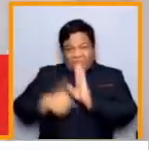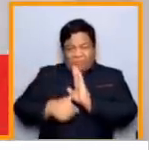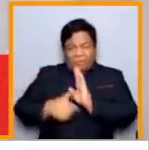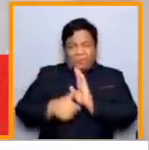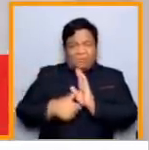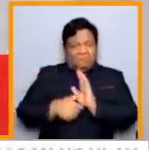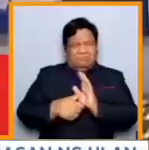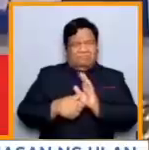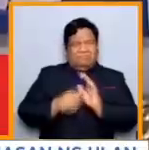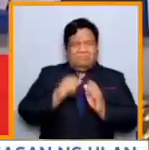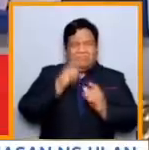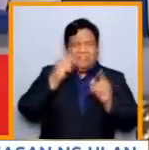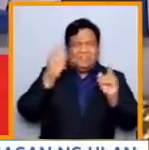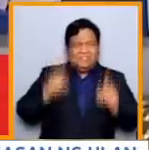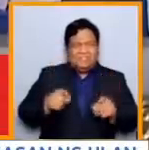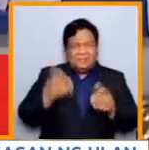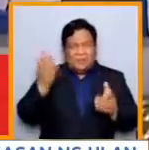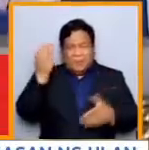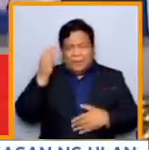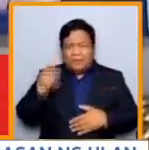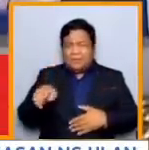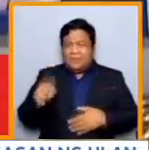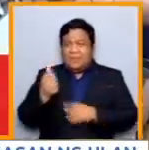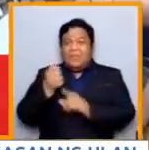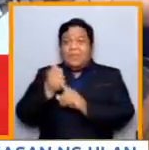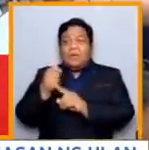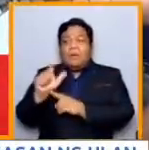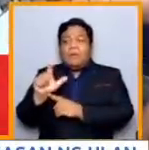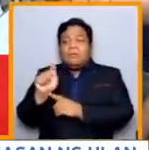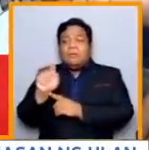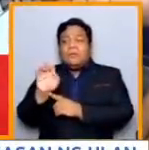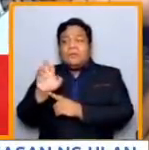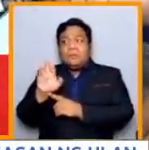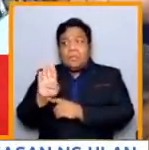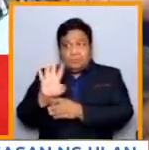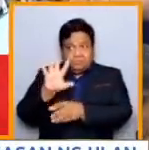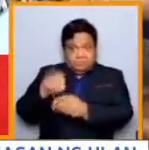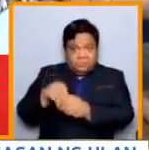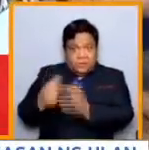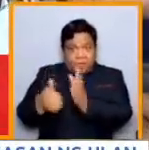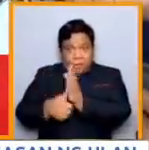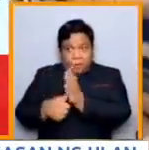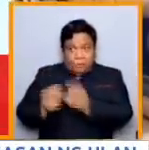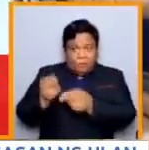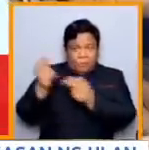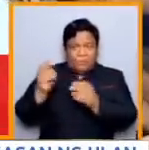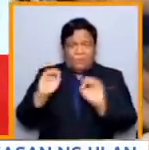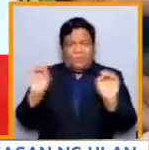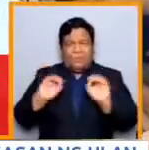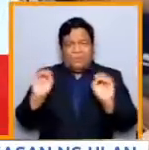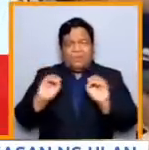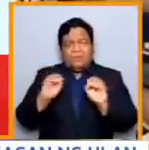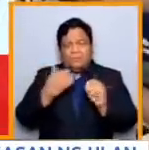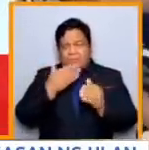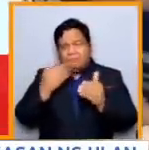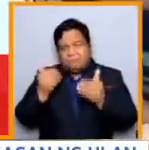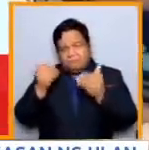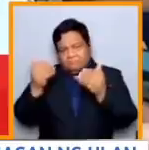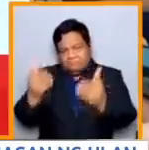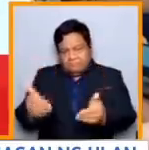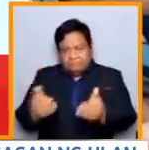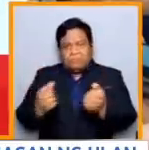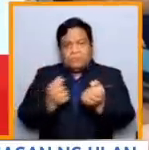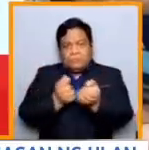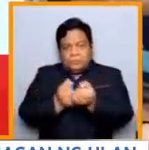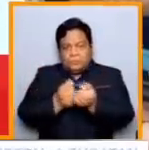ito kung hindi naman kandidato ang LTFRB at national government? Tawag ng pangangailangan daw ang fuel subsidy